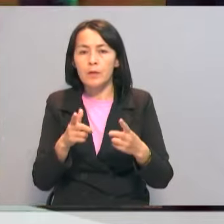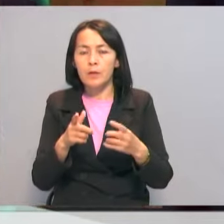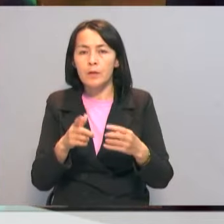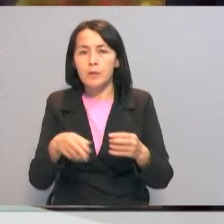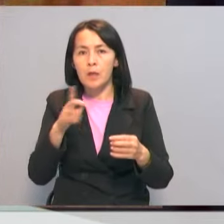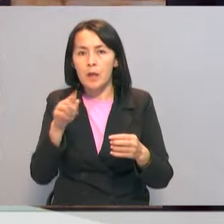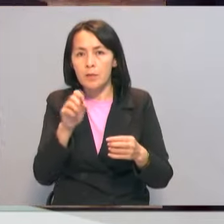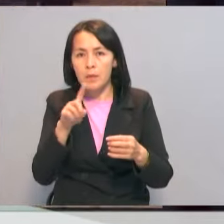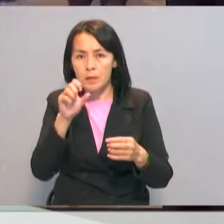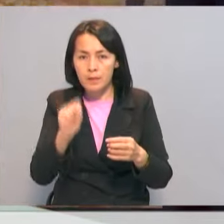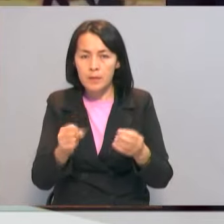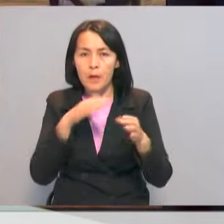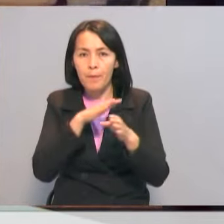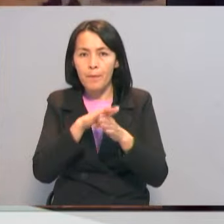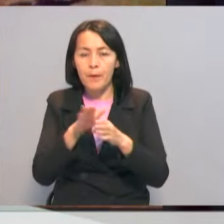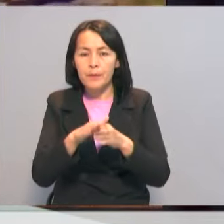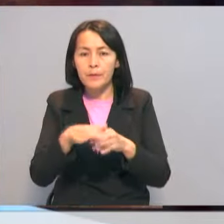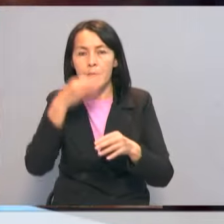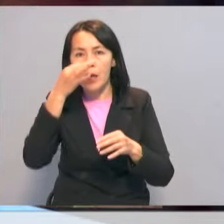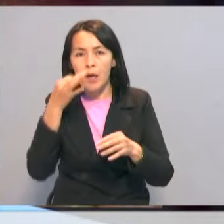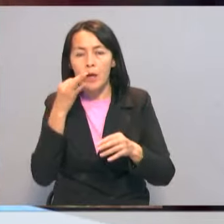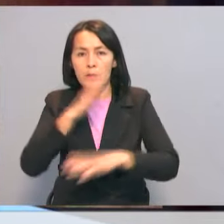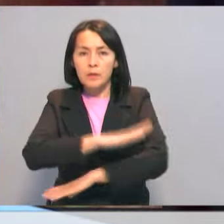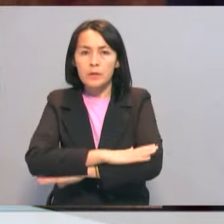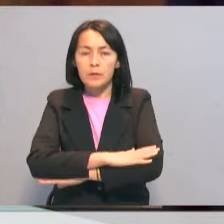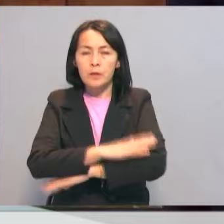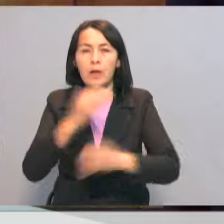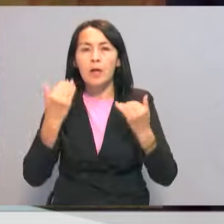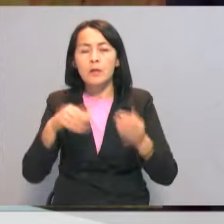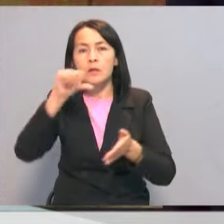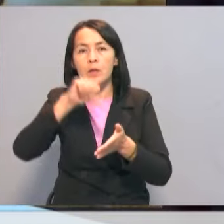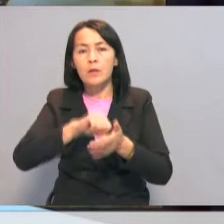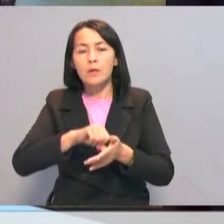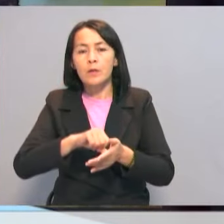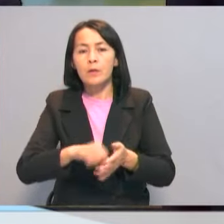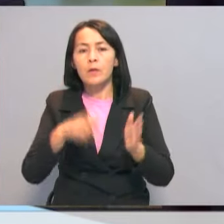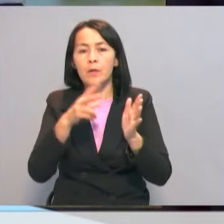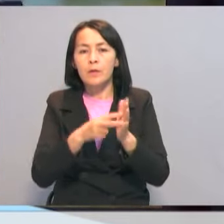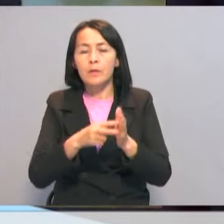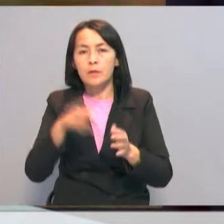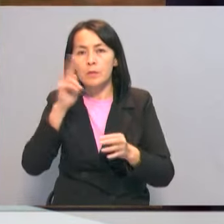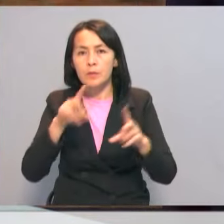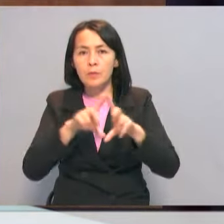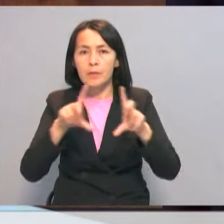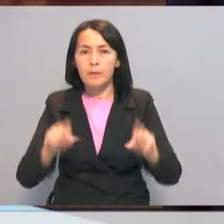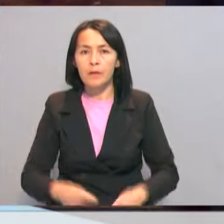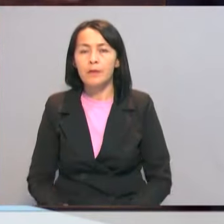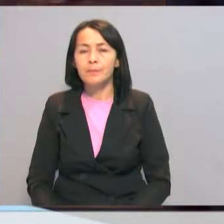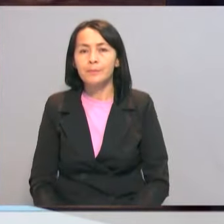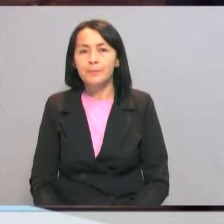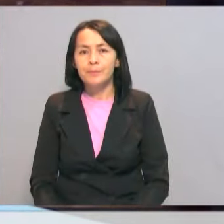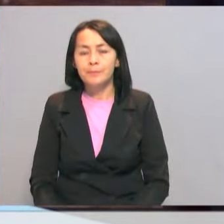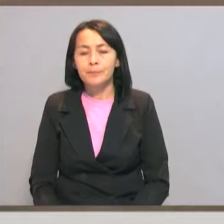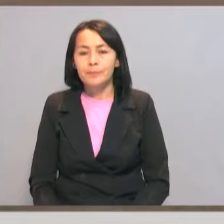полигоне Дарбаза. В проведении методико-инструктивного занятия приняли участие 8 учебных заведений.